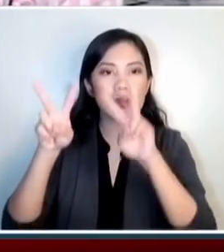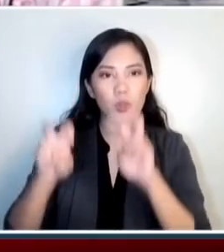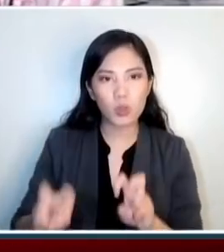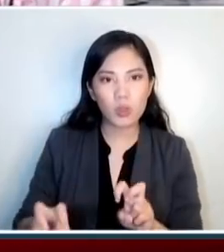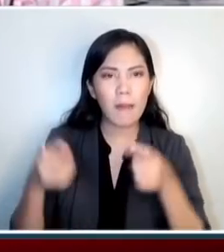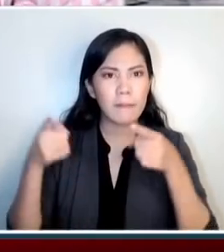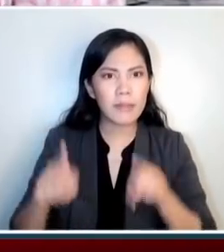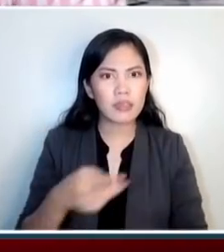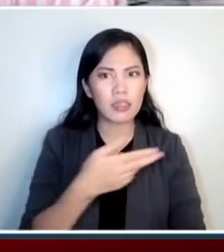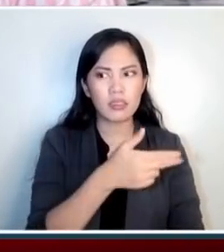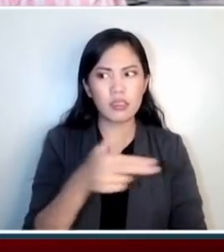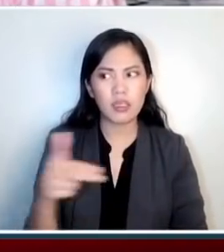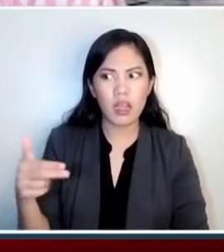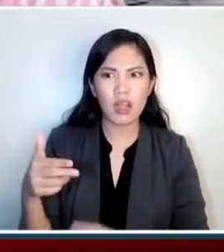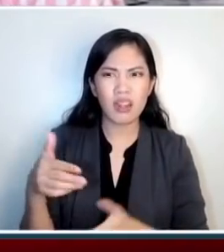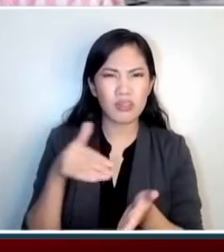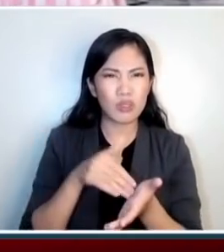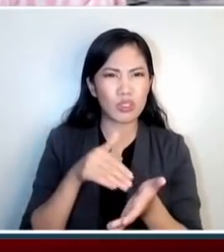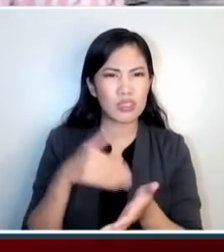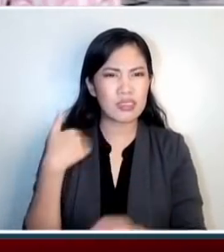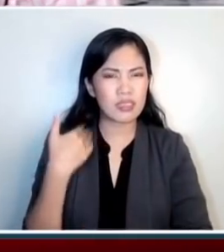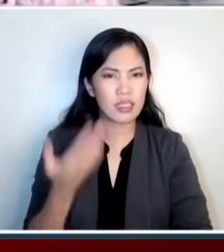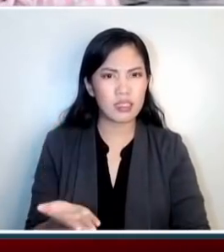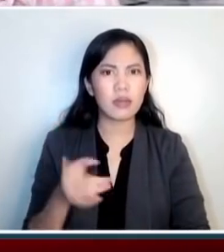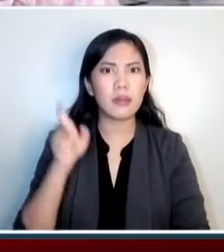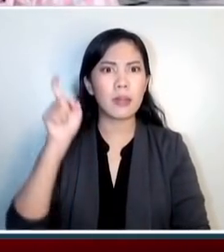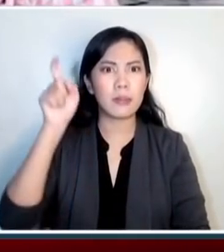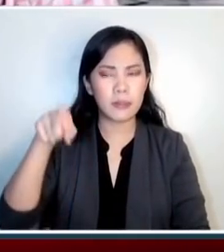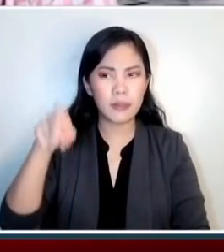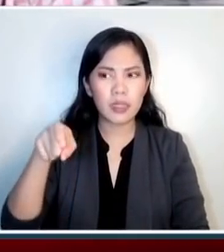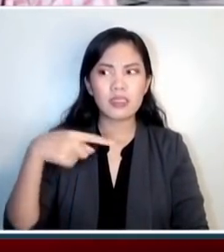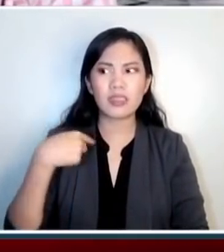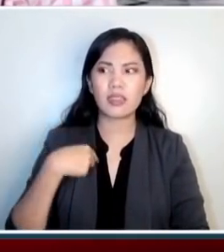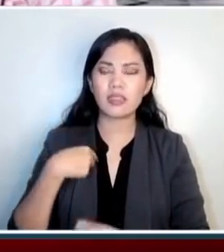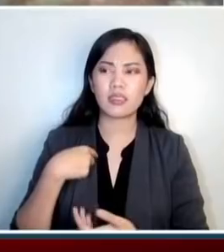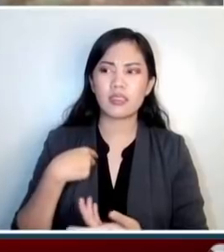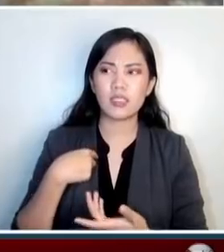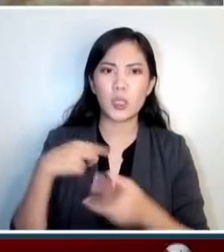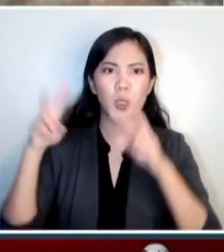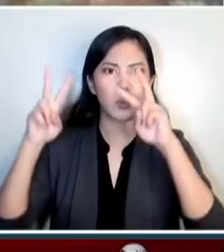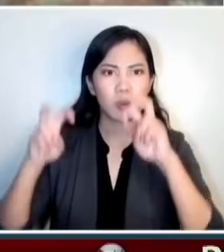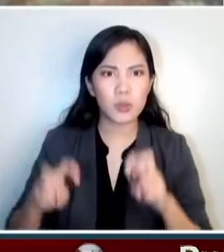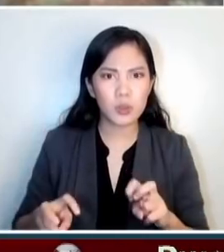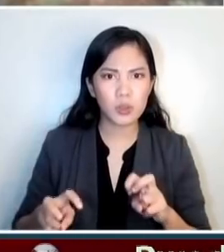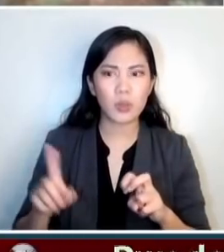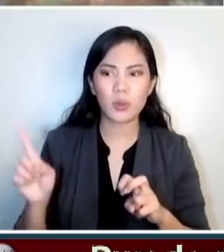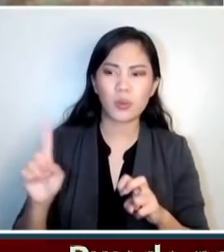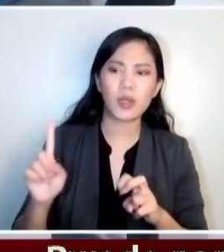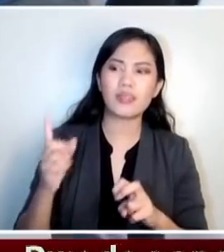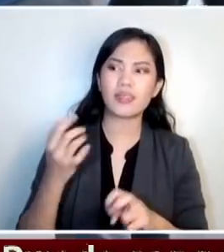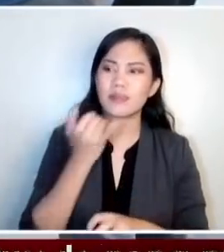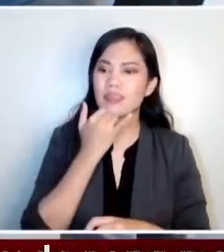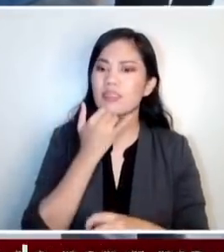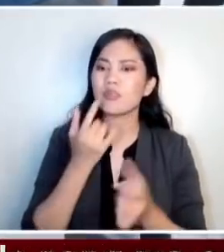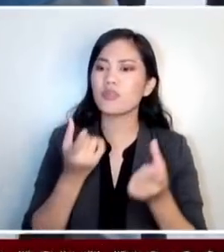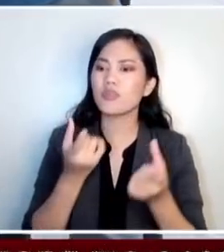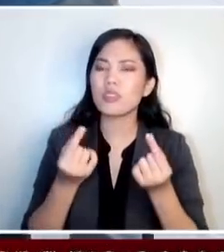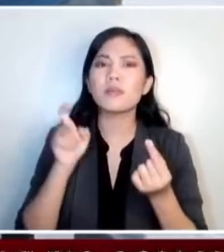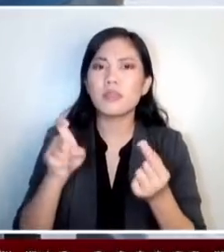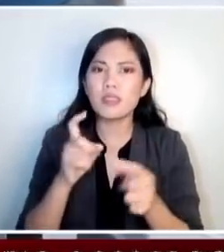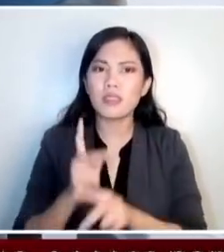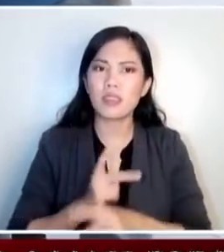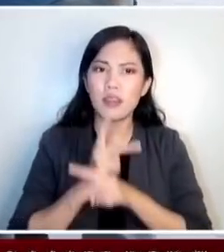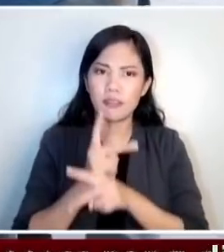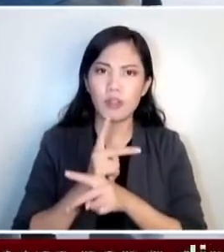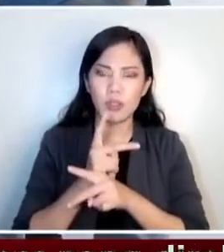again, there's got to be an immediate review on what mistakes they're doing, and that's where you go. Be careful. Hinihintay din ni